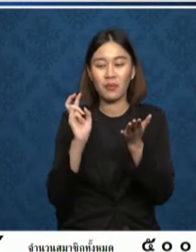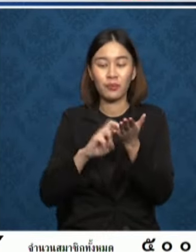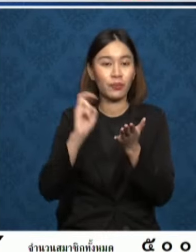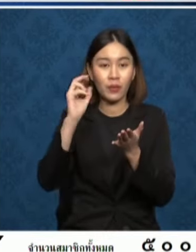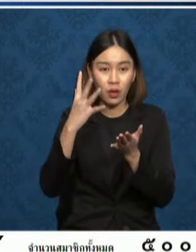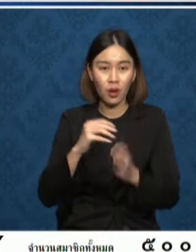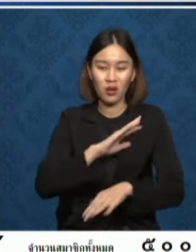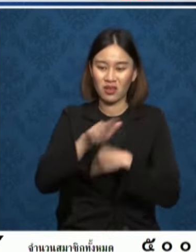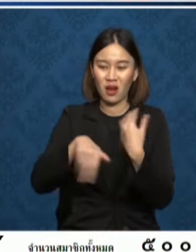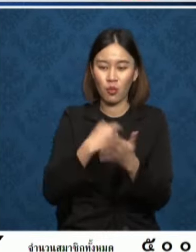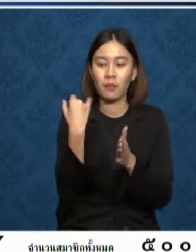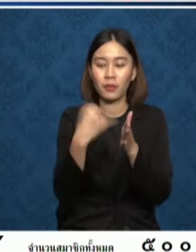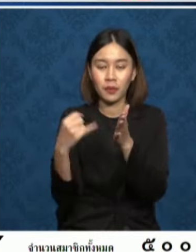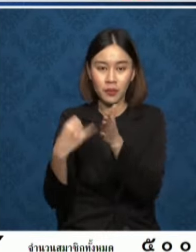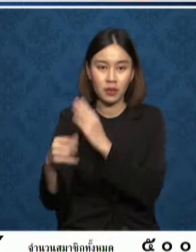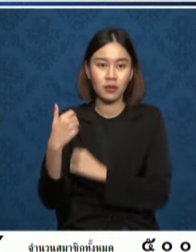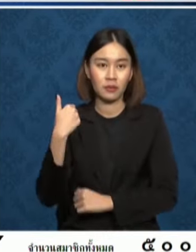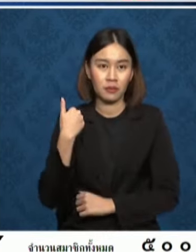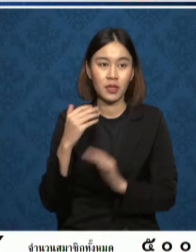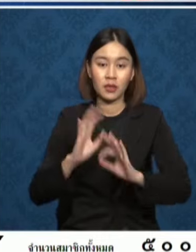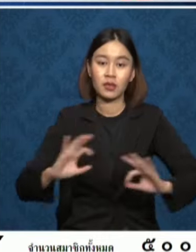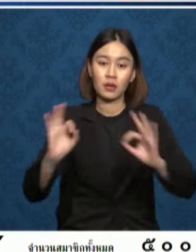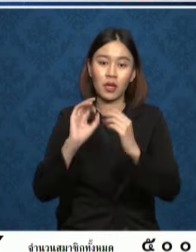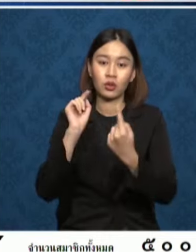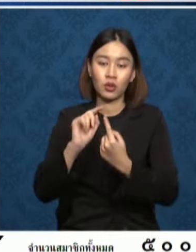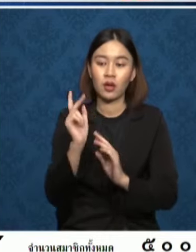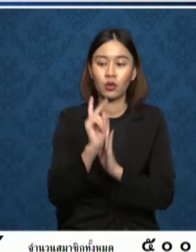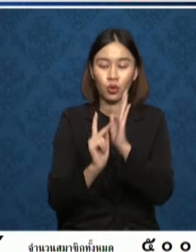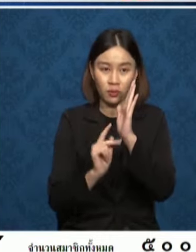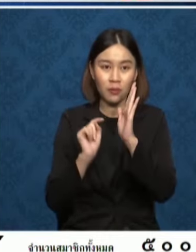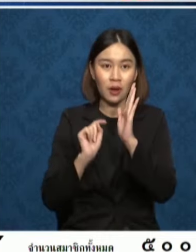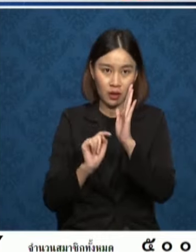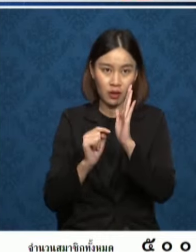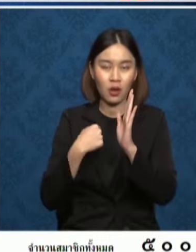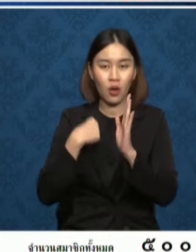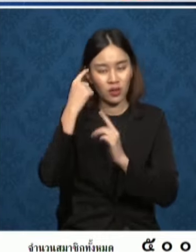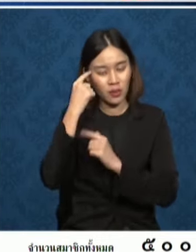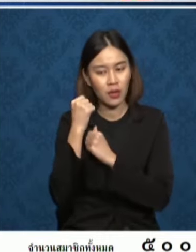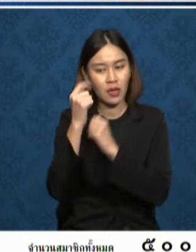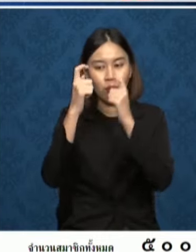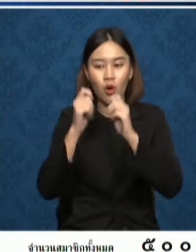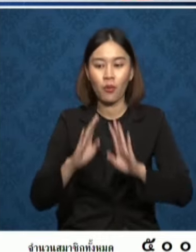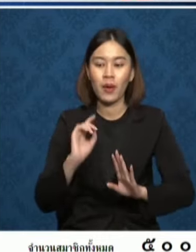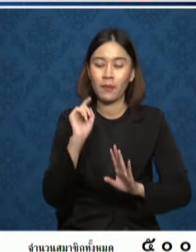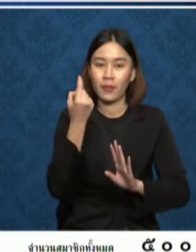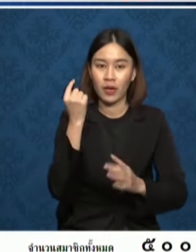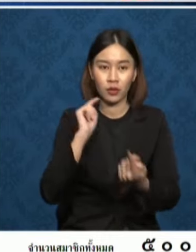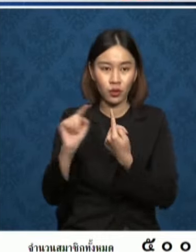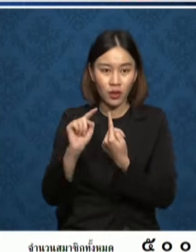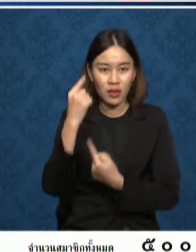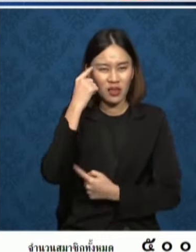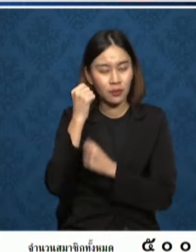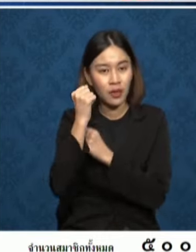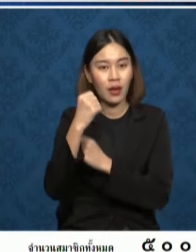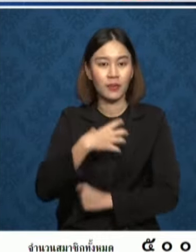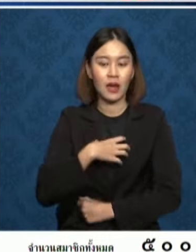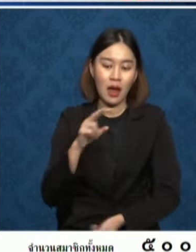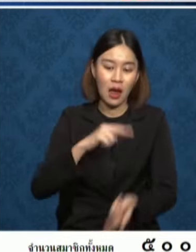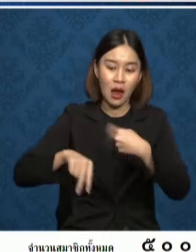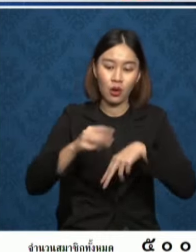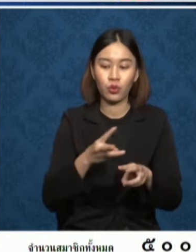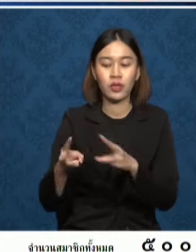เหล่านี้เป็นสิ่งที่ผิดเพราะฉะนั้นกฎหมายที่เราพยายามออกแบบมาใหม่ก็คือพยายามที่จะหา